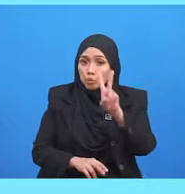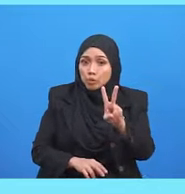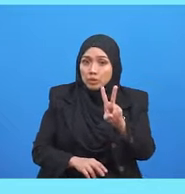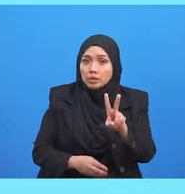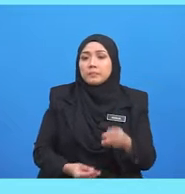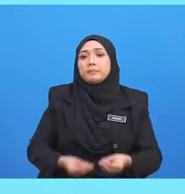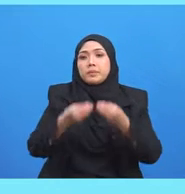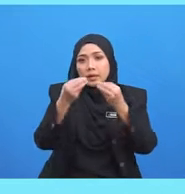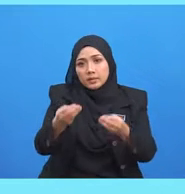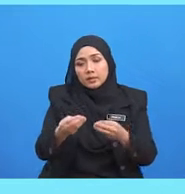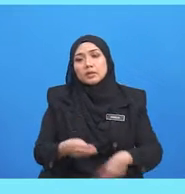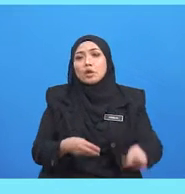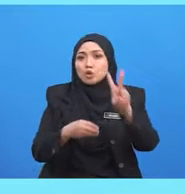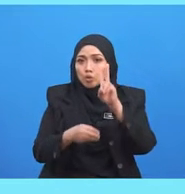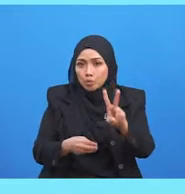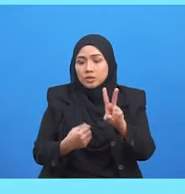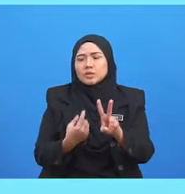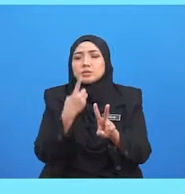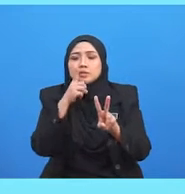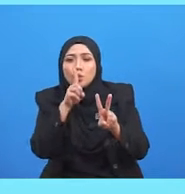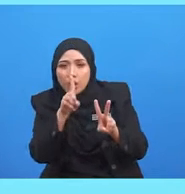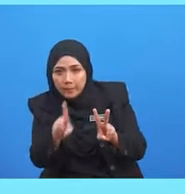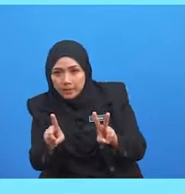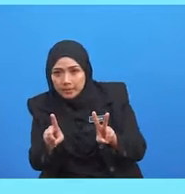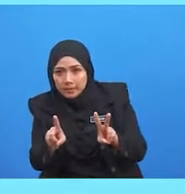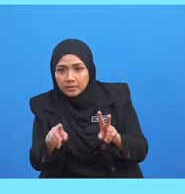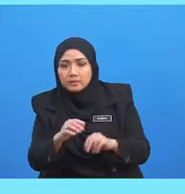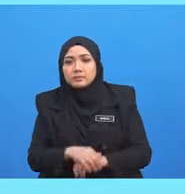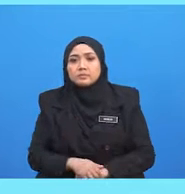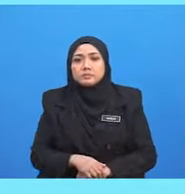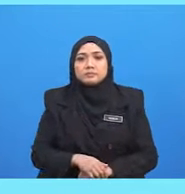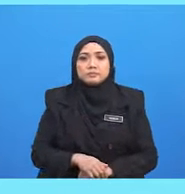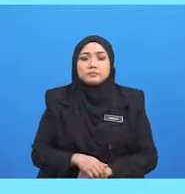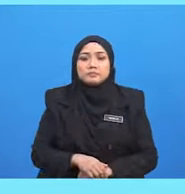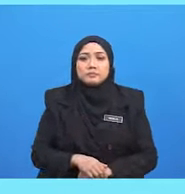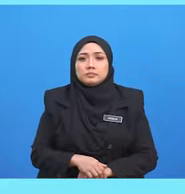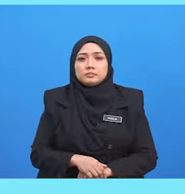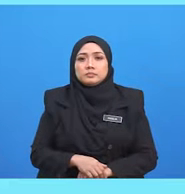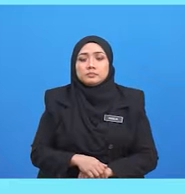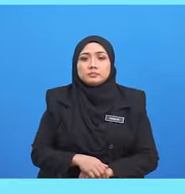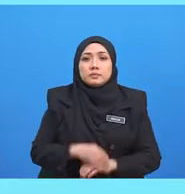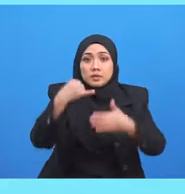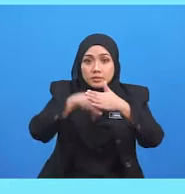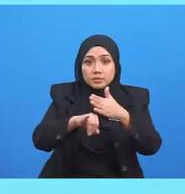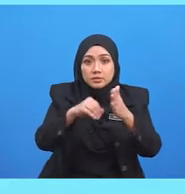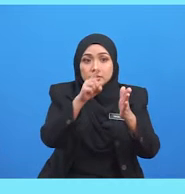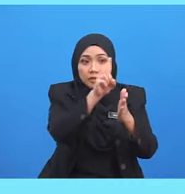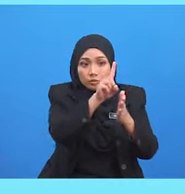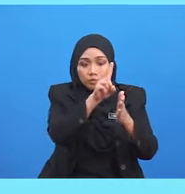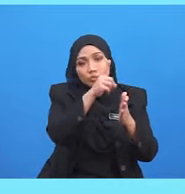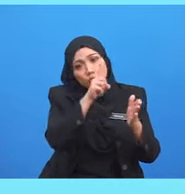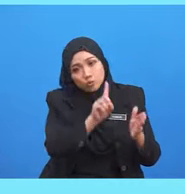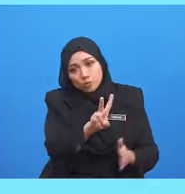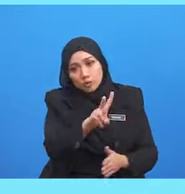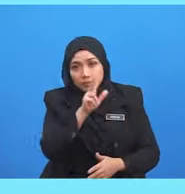dua kesan. Jadi, murid-murid perlu menjawab dalam bentuk poin bukan dalam ayat perenggan.